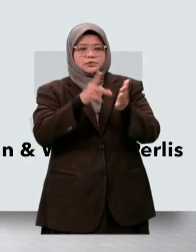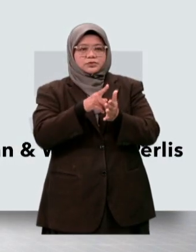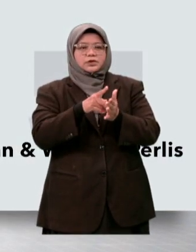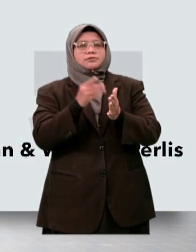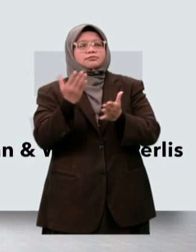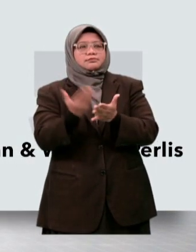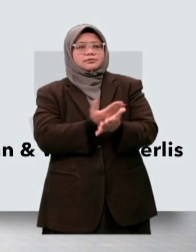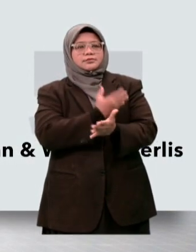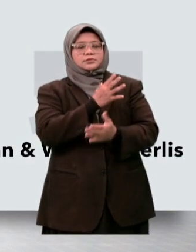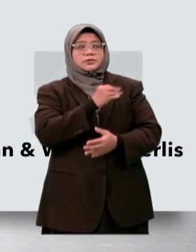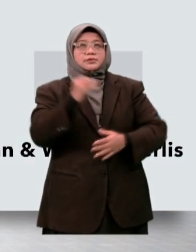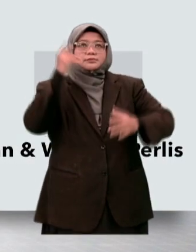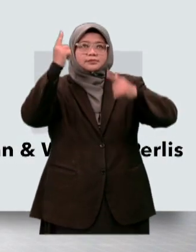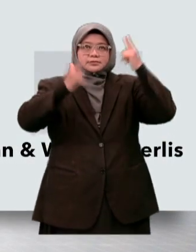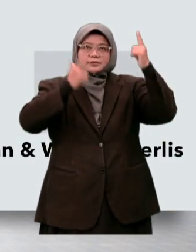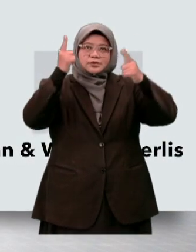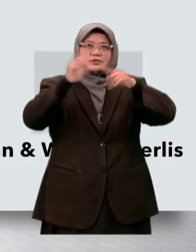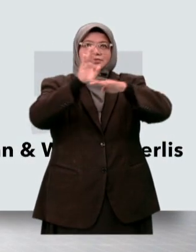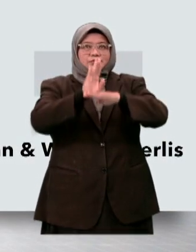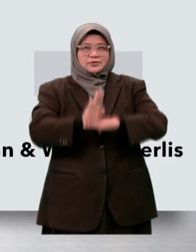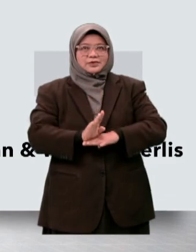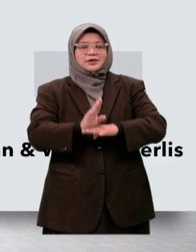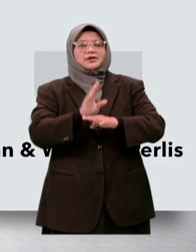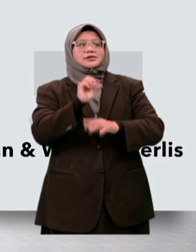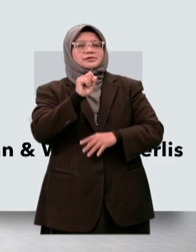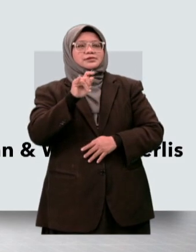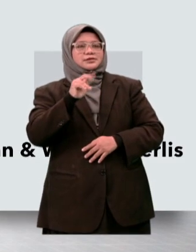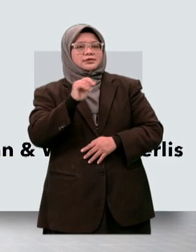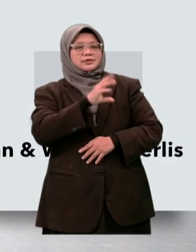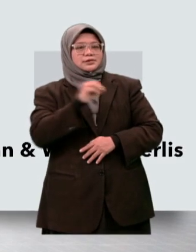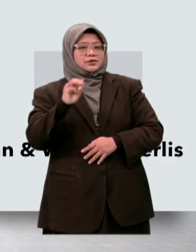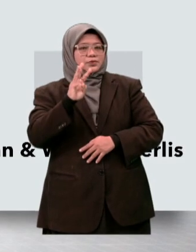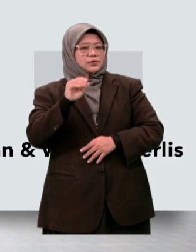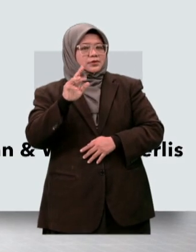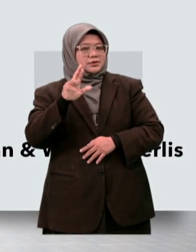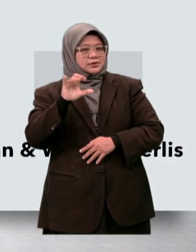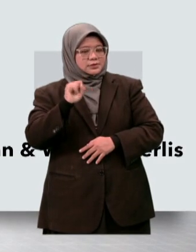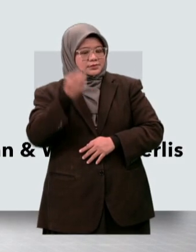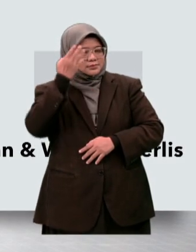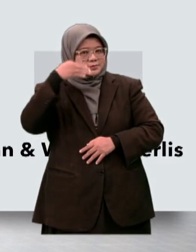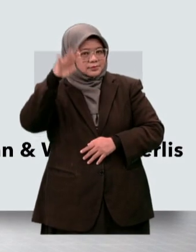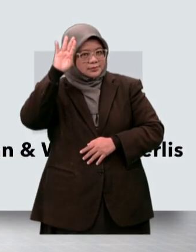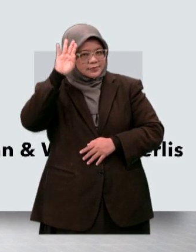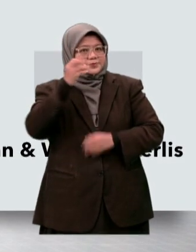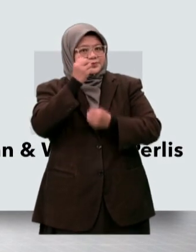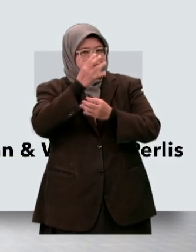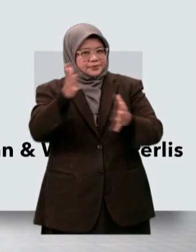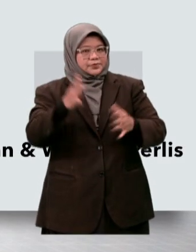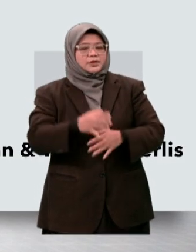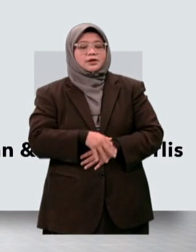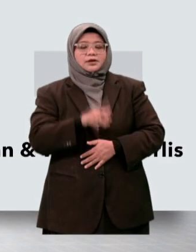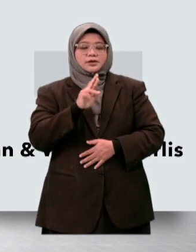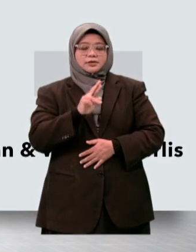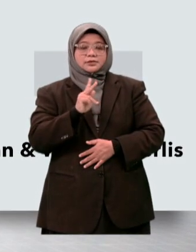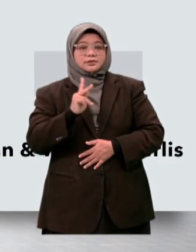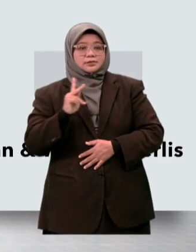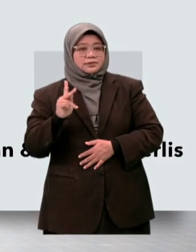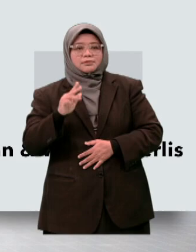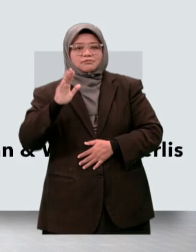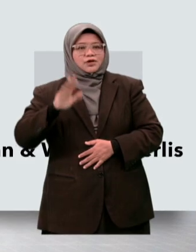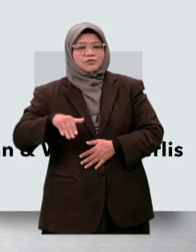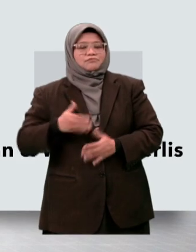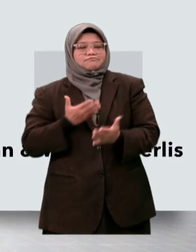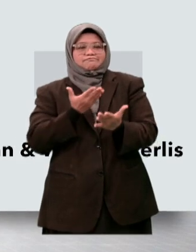baru pelancungan kebudayaan kesenian dan Warisan Perlis asmaiza Ahmad berkata arkeke berkenaan belum